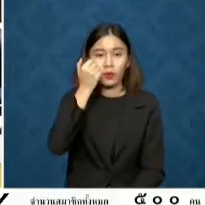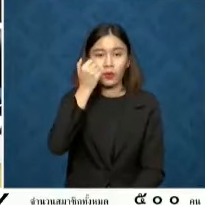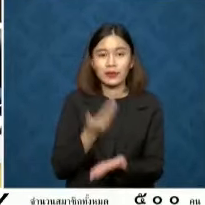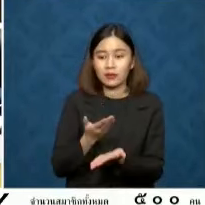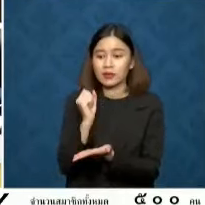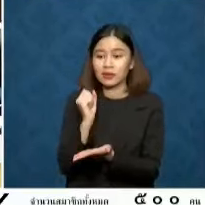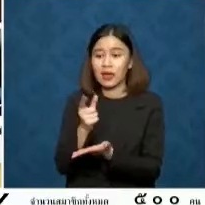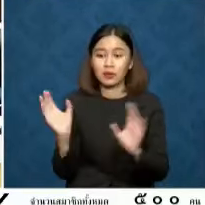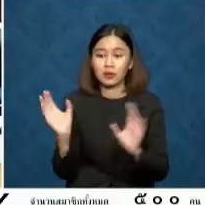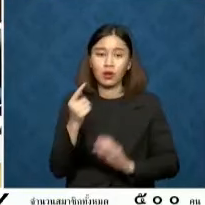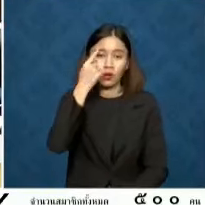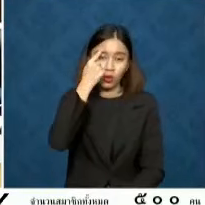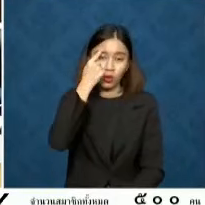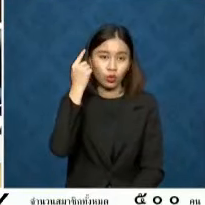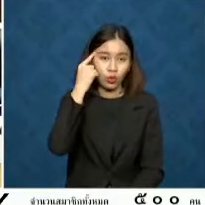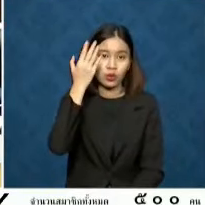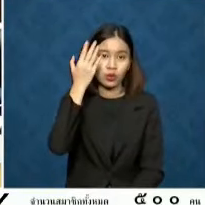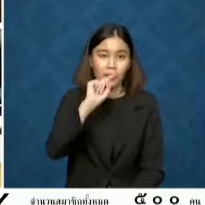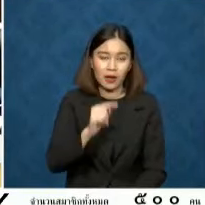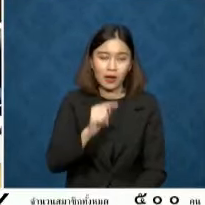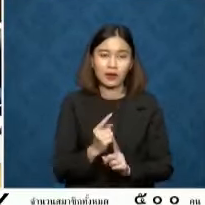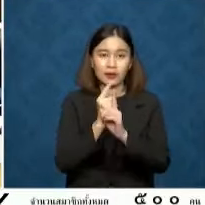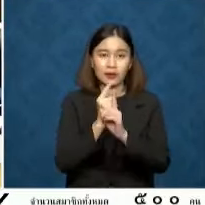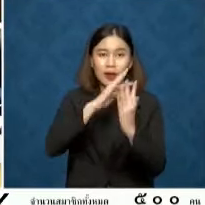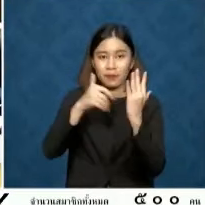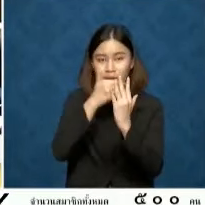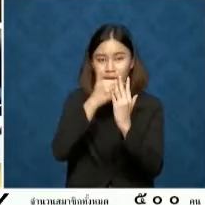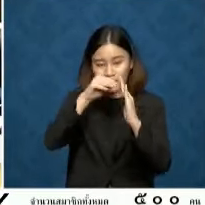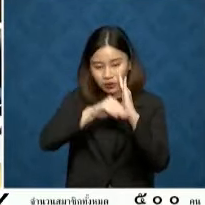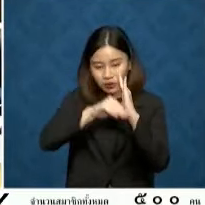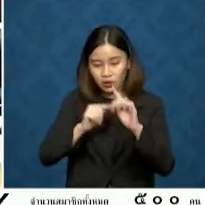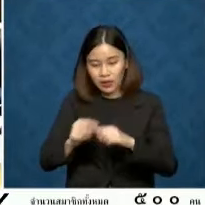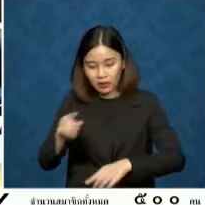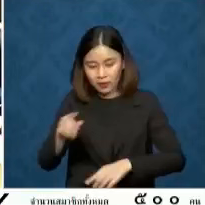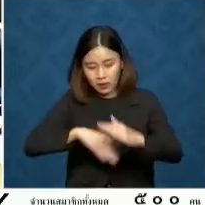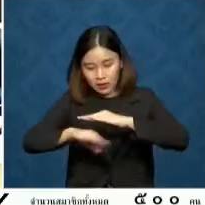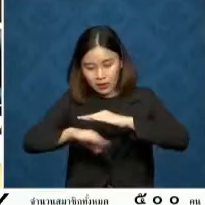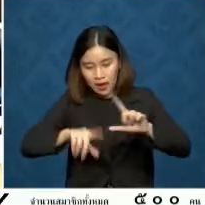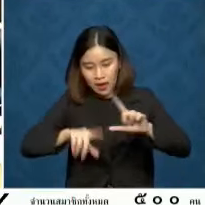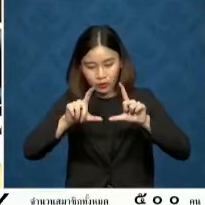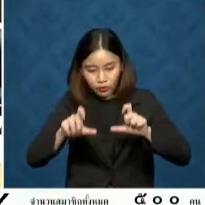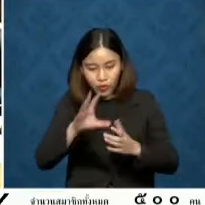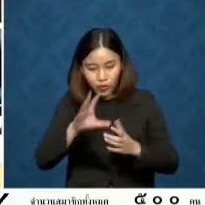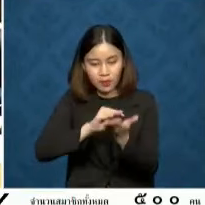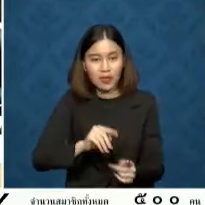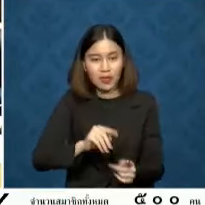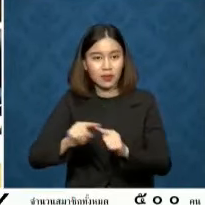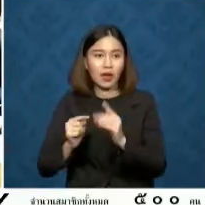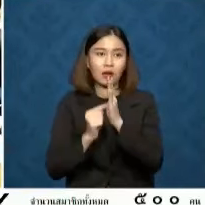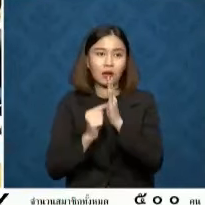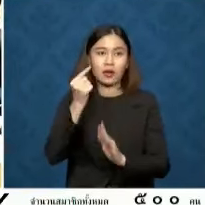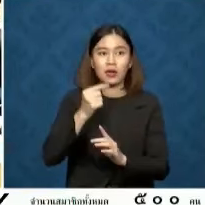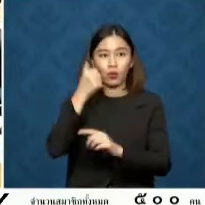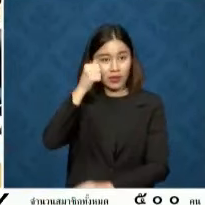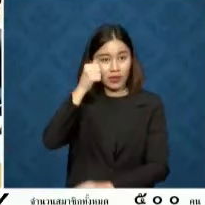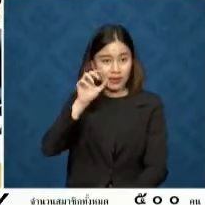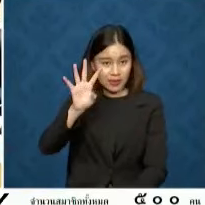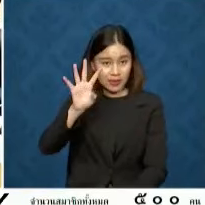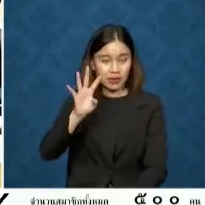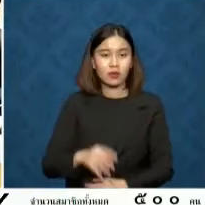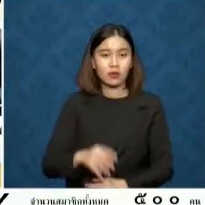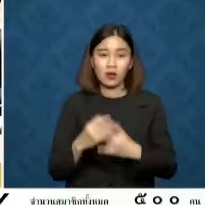วตามกำหนดการของภารกิจการลงไปเก็บหลักฐานเพื่อประกอบการสอบสวนหาสาเหตุการล่มมันจะเริ่มวันที่4ครับ